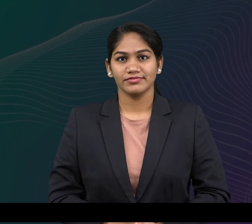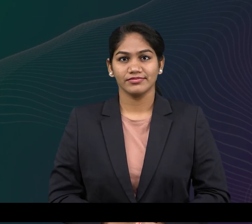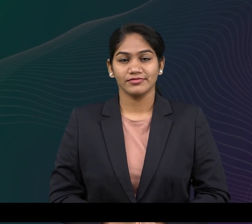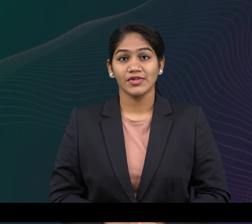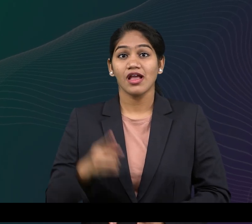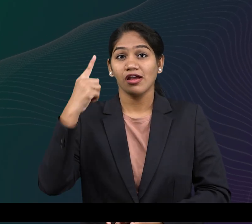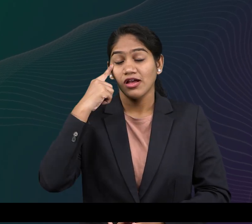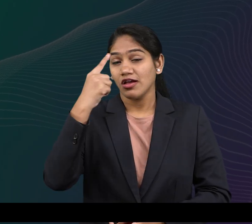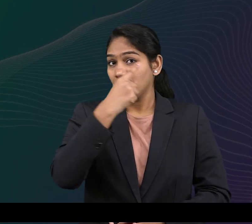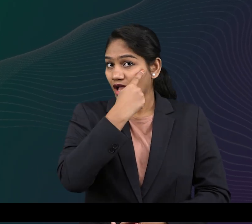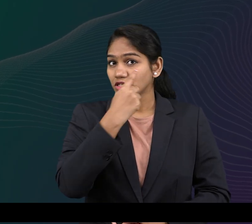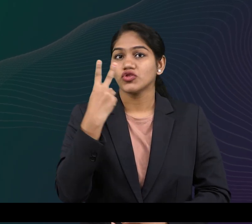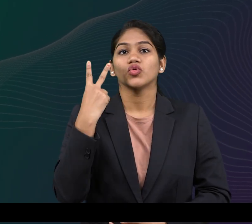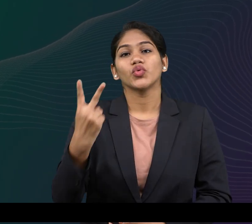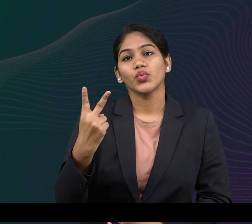2 आंखें,